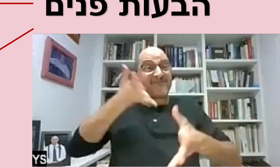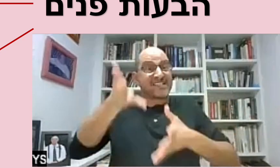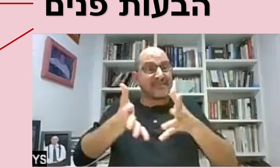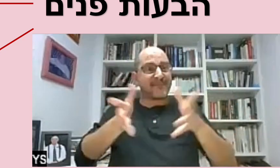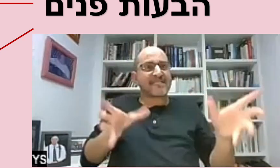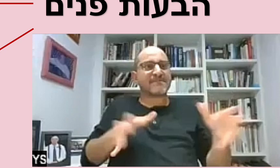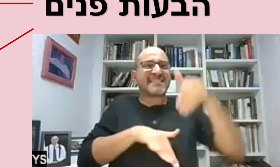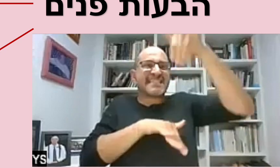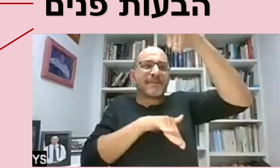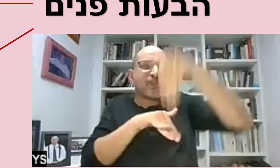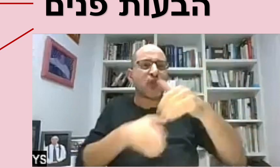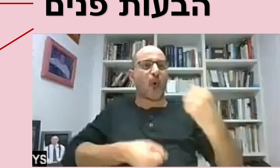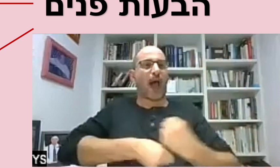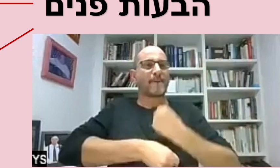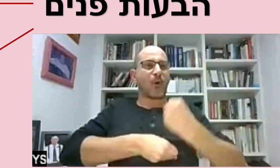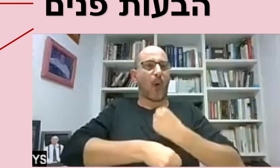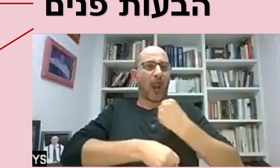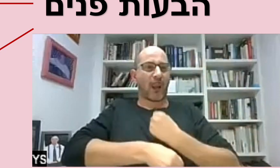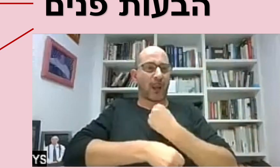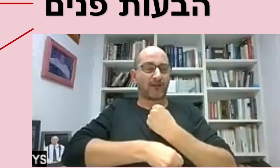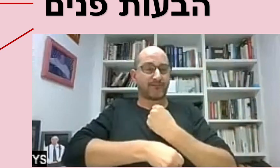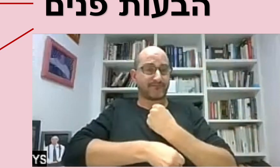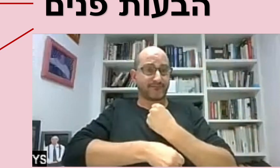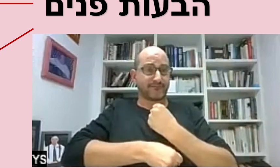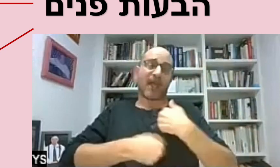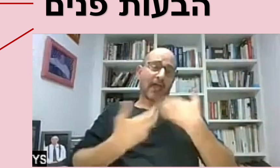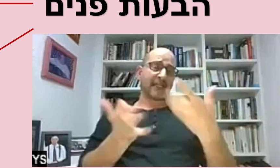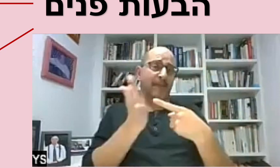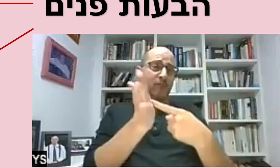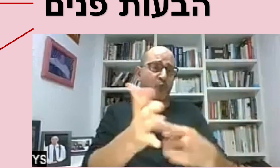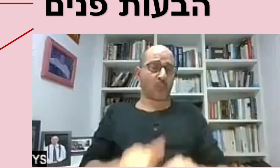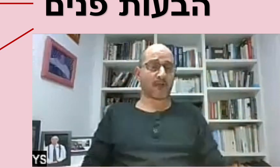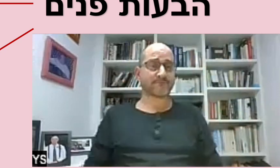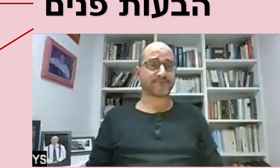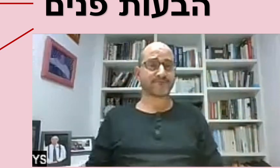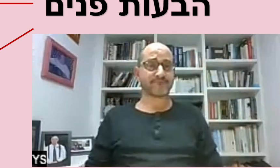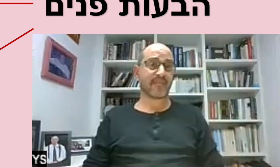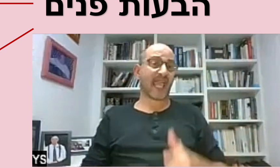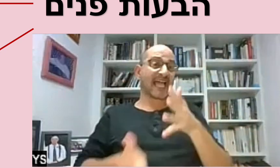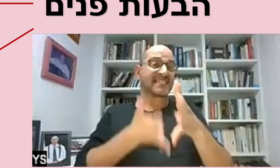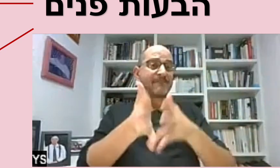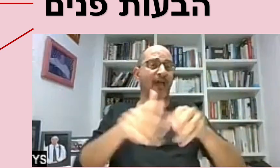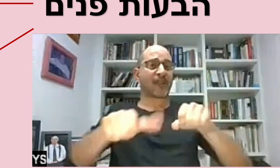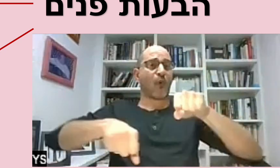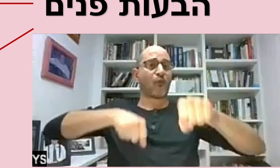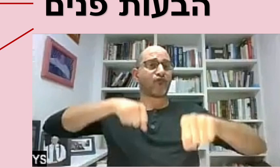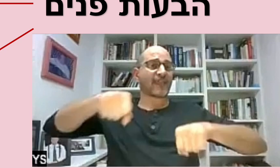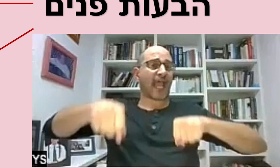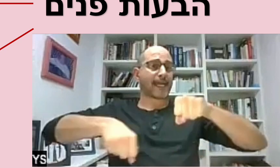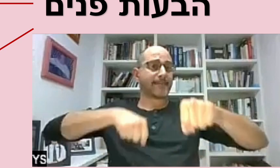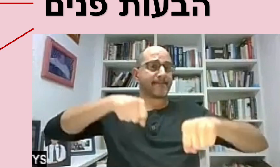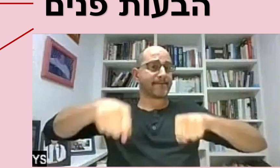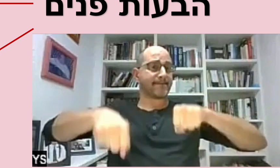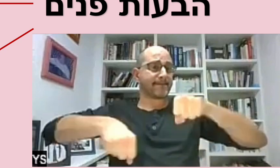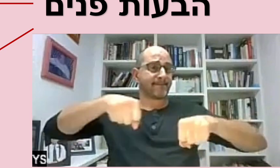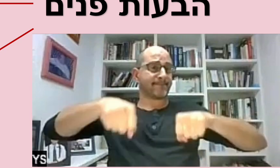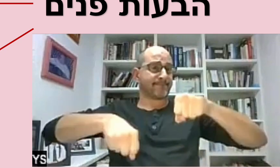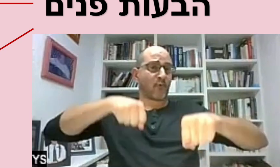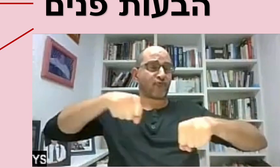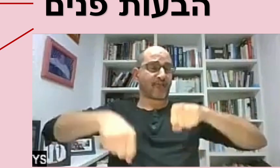הפעולה. בשפת הסימנים זה מופיע בתוך הפועל עצמו. אני אתן לכם דוגמה. הסימן